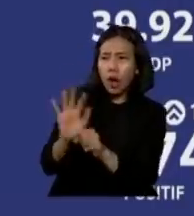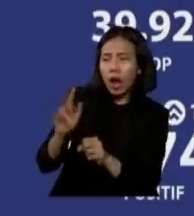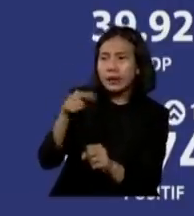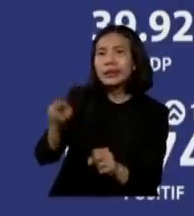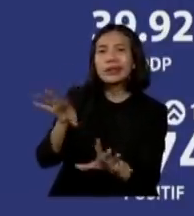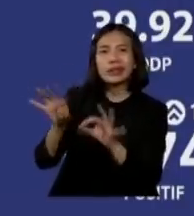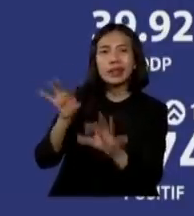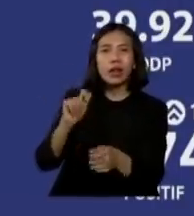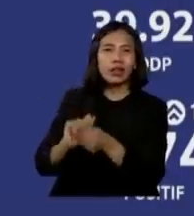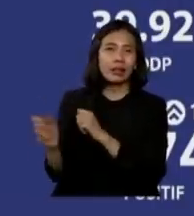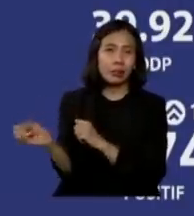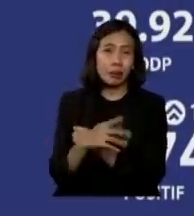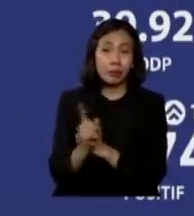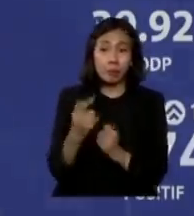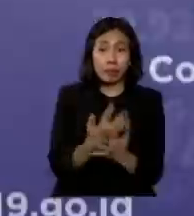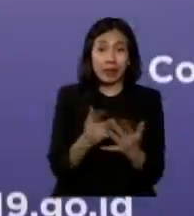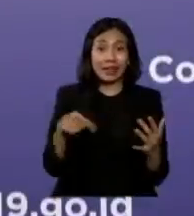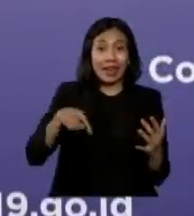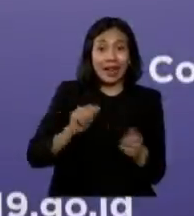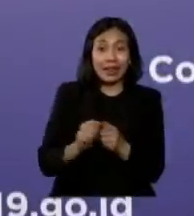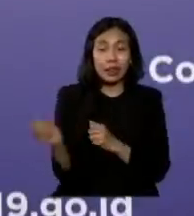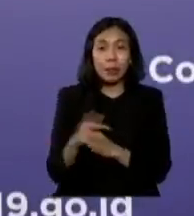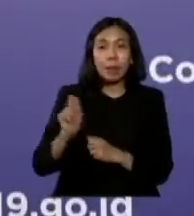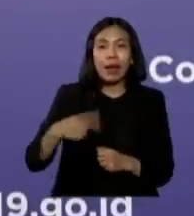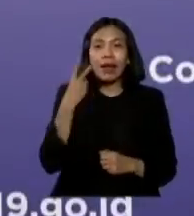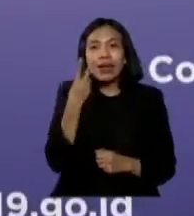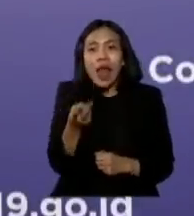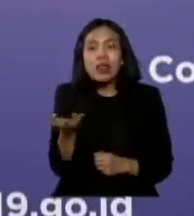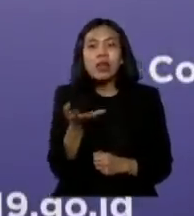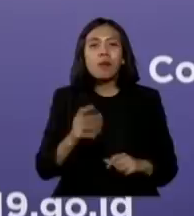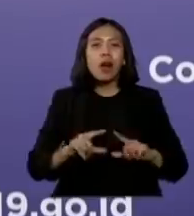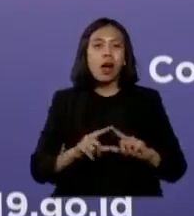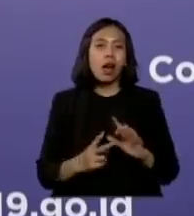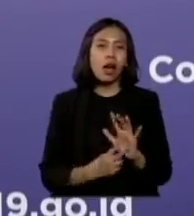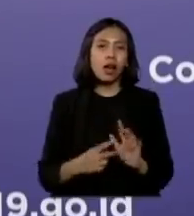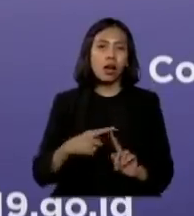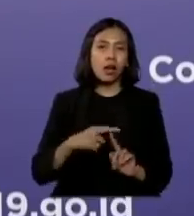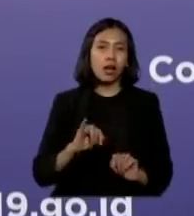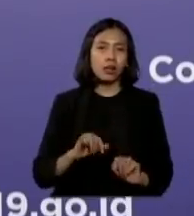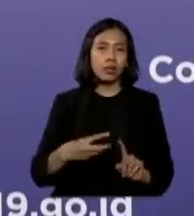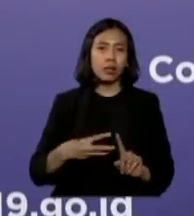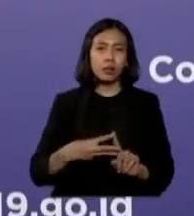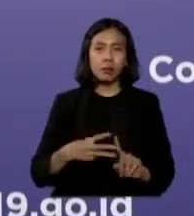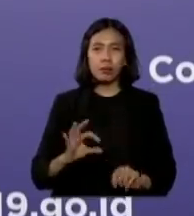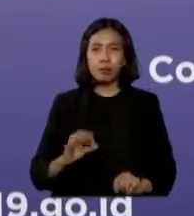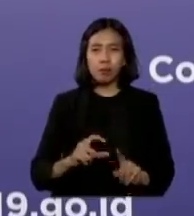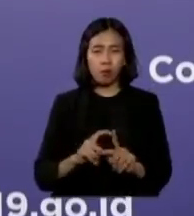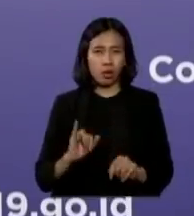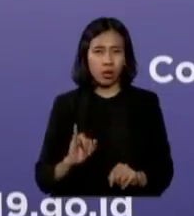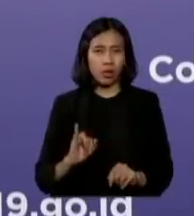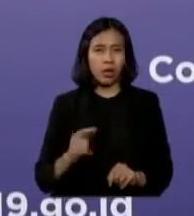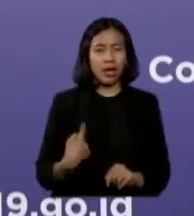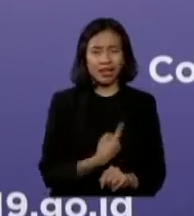sekarang adalah pemeriksaan repites yang berbasis pada antibodi Oleh karena itu ini kewaspadaan yang penting kita